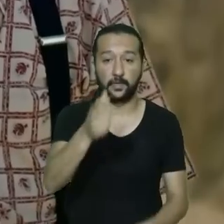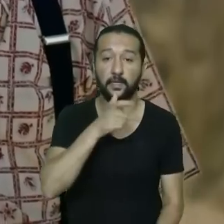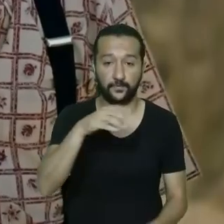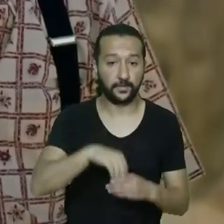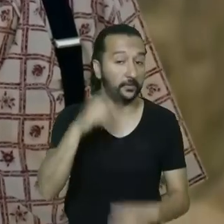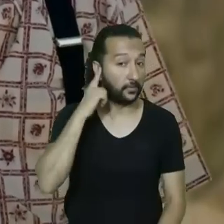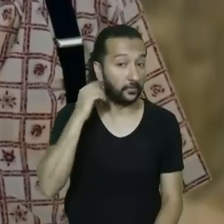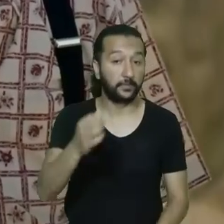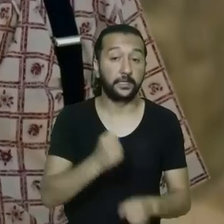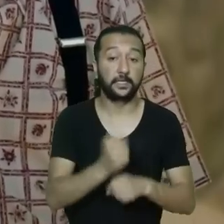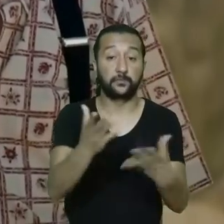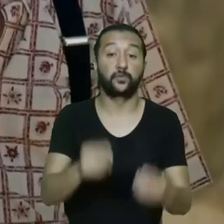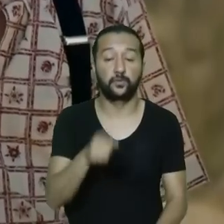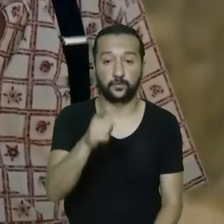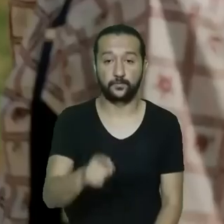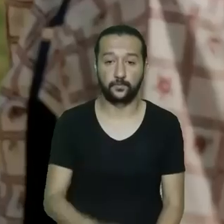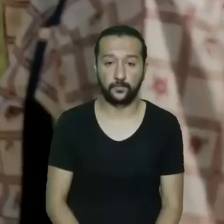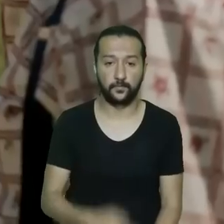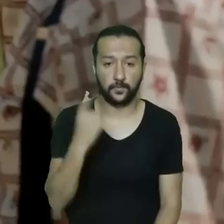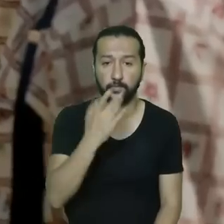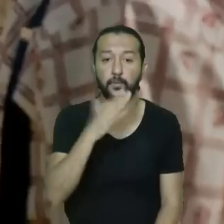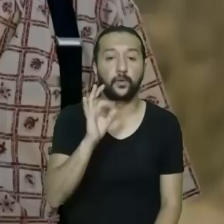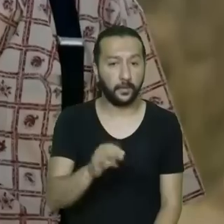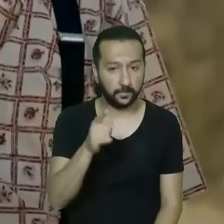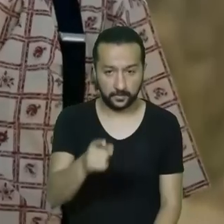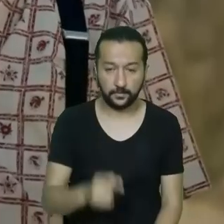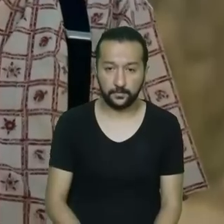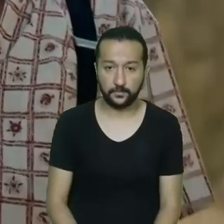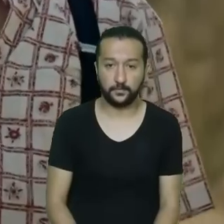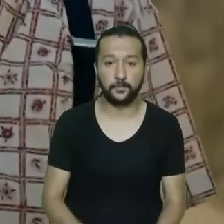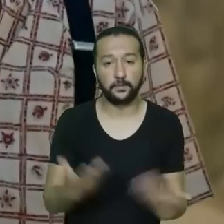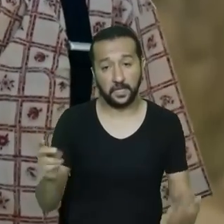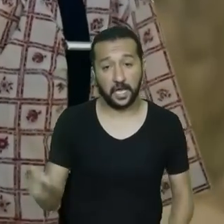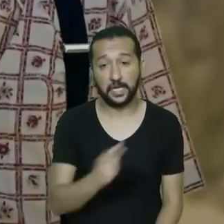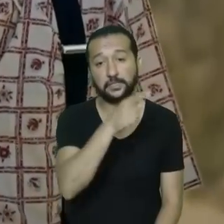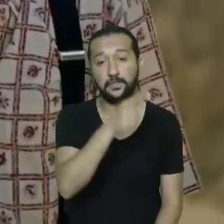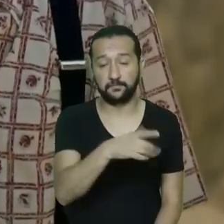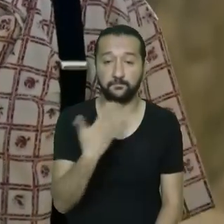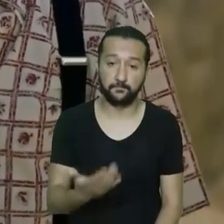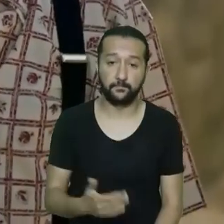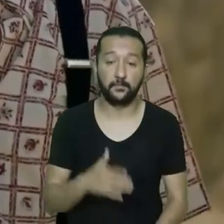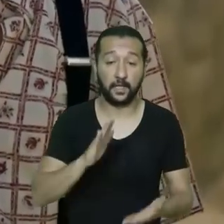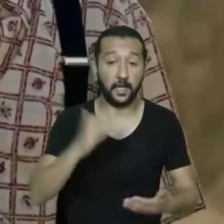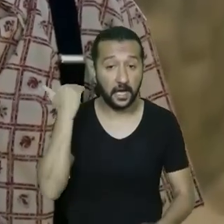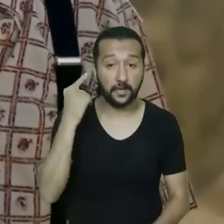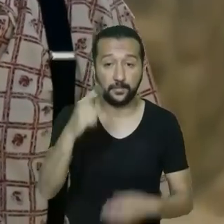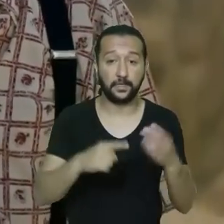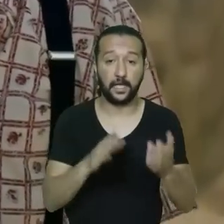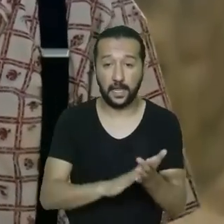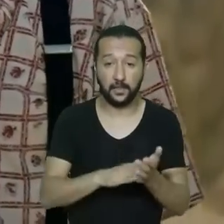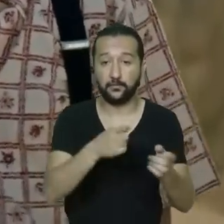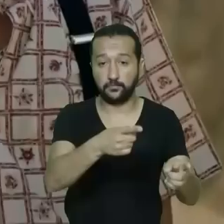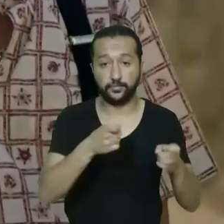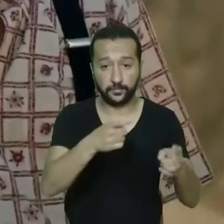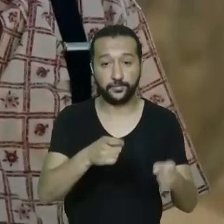kahvede duydum. Geçmiş olsun. Bir şey yok değil mi? Kaçtılar da be. Arkalarından bir iki el